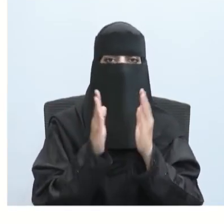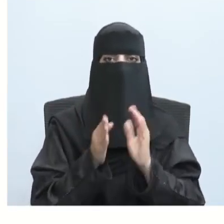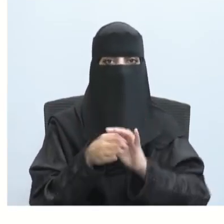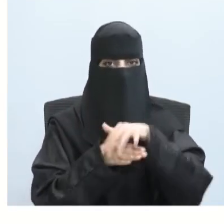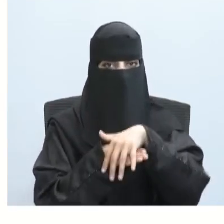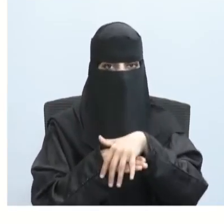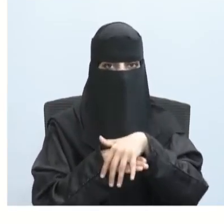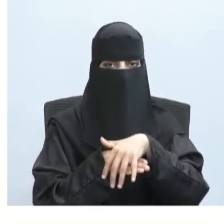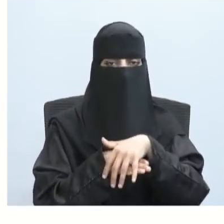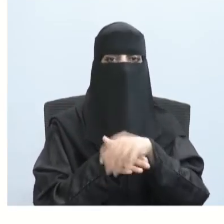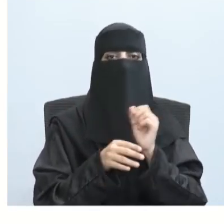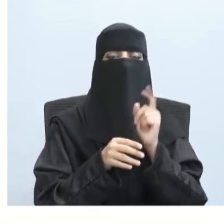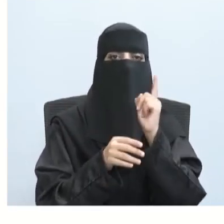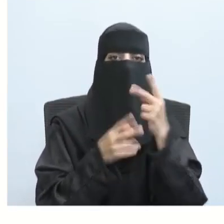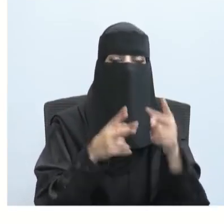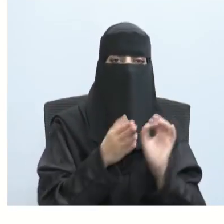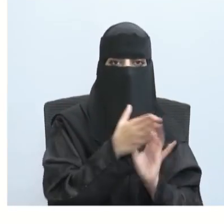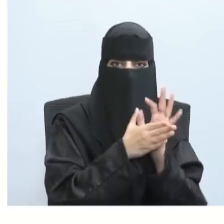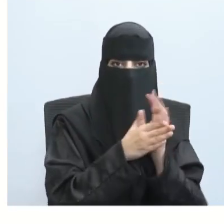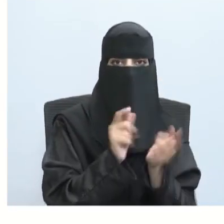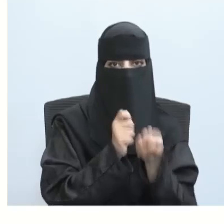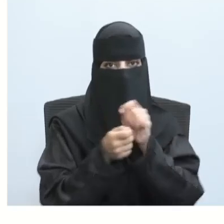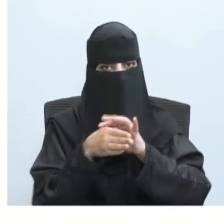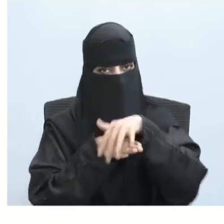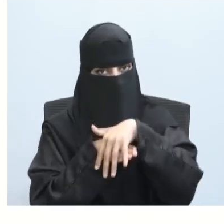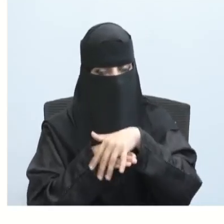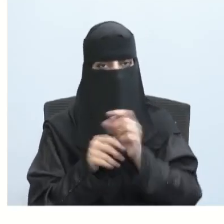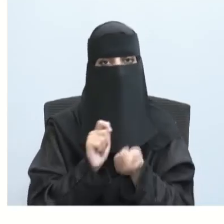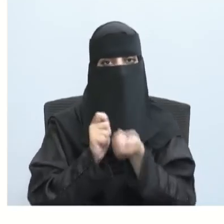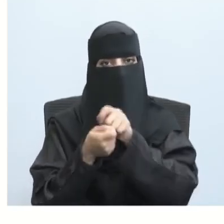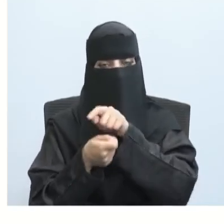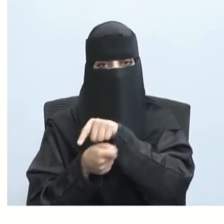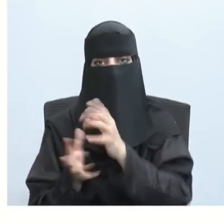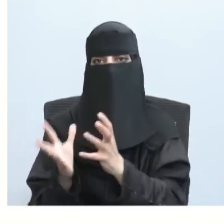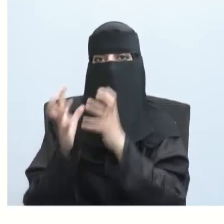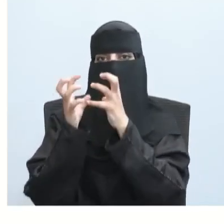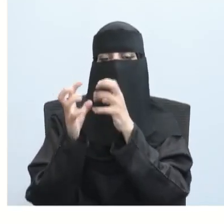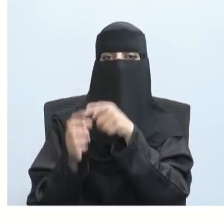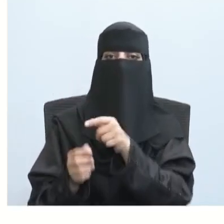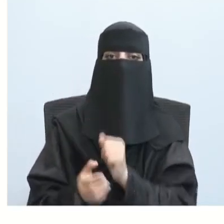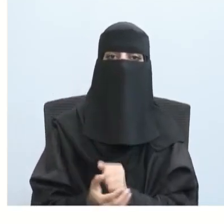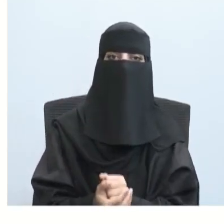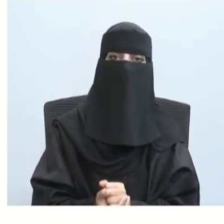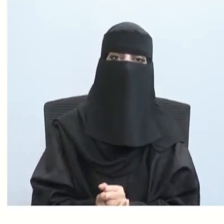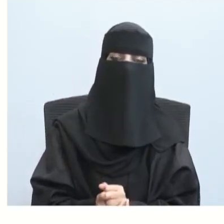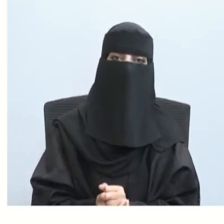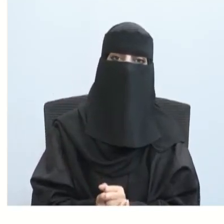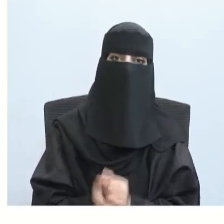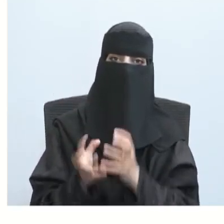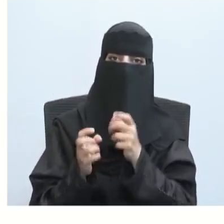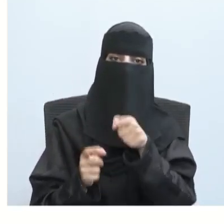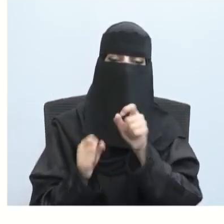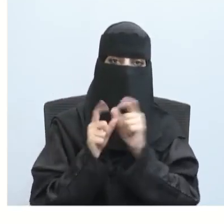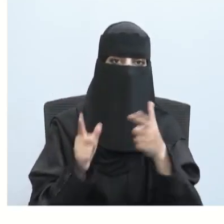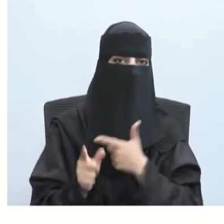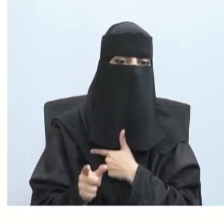حاله سائله ثم مع استمرار عمليه التبريد سوف تتحول الماده السائله الى ماده صلبه